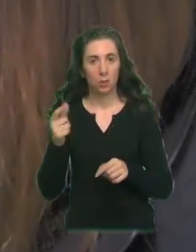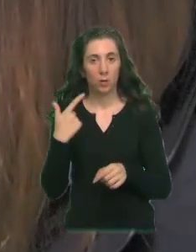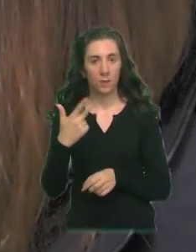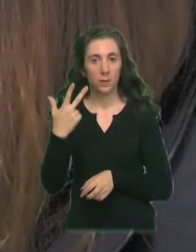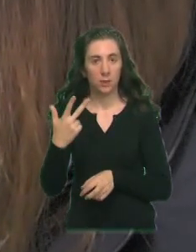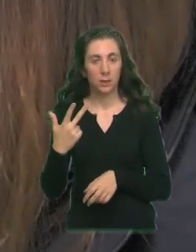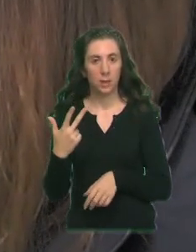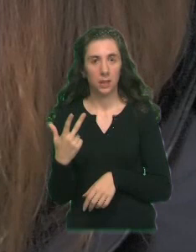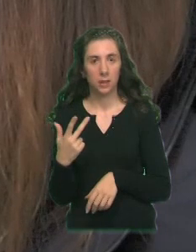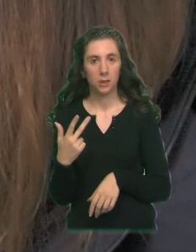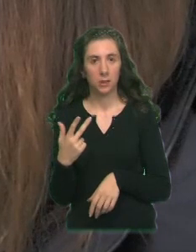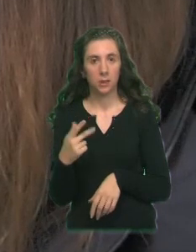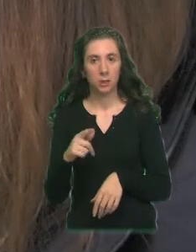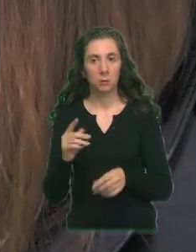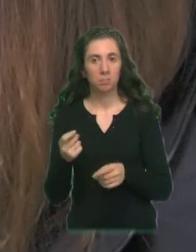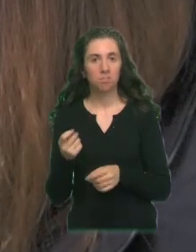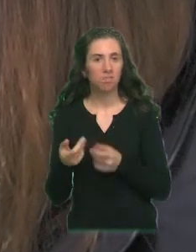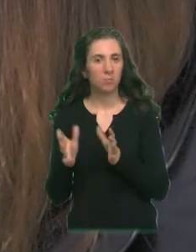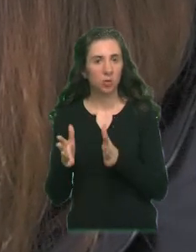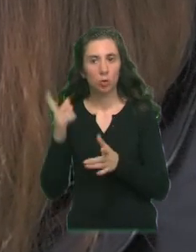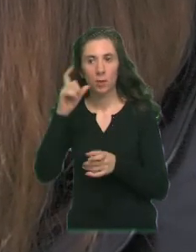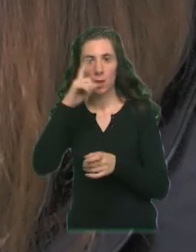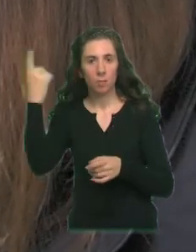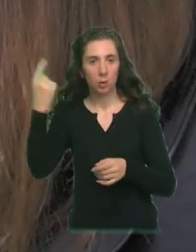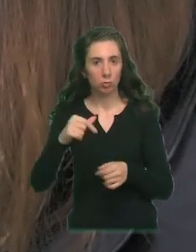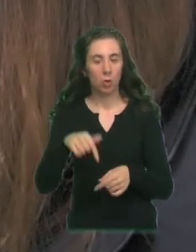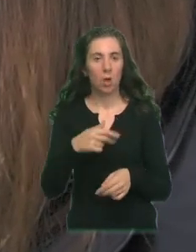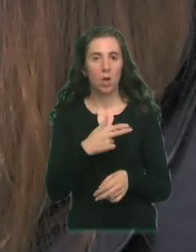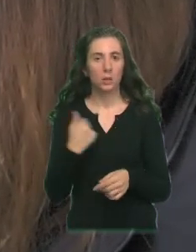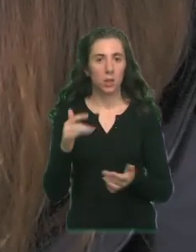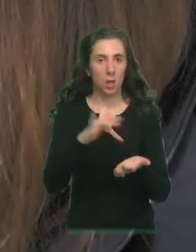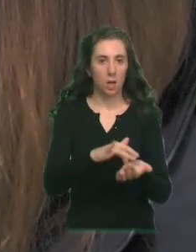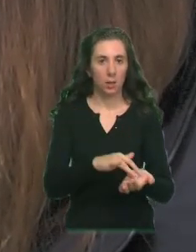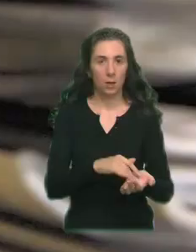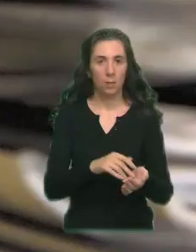u 23 i nešto odozgo iz Njemačke, a u Zagrebu je u